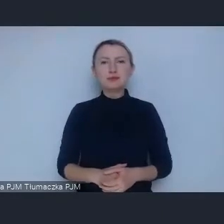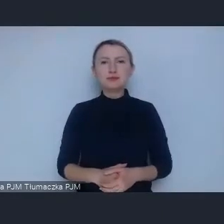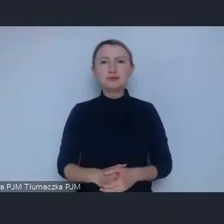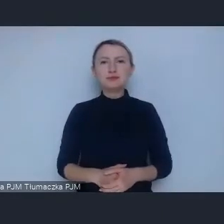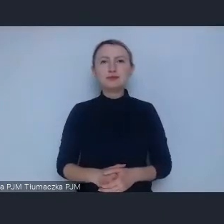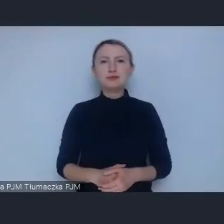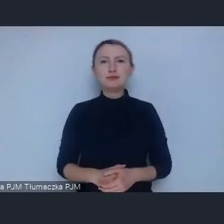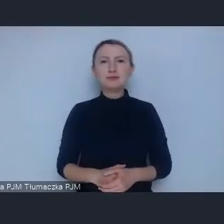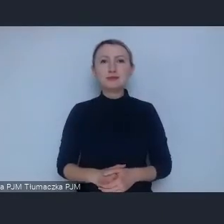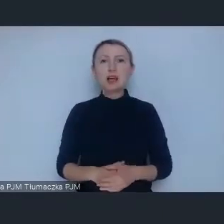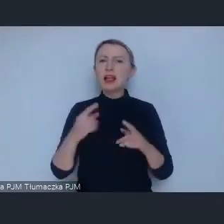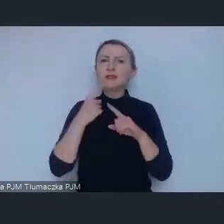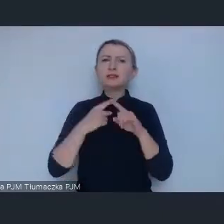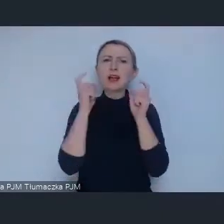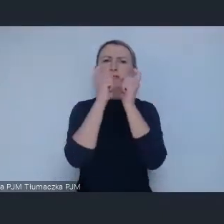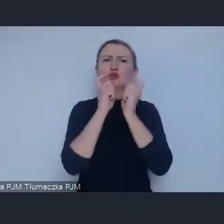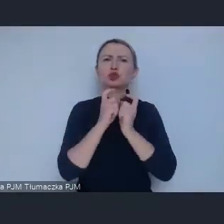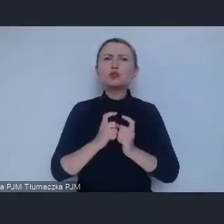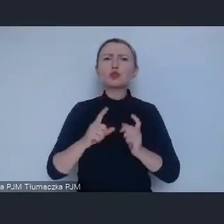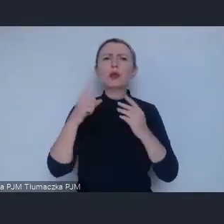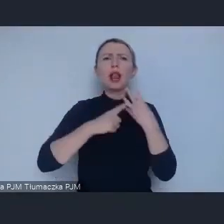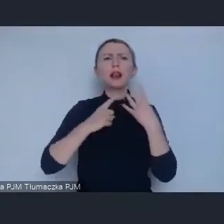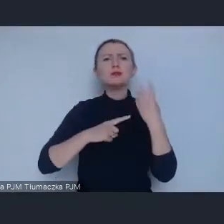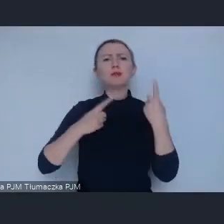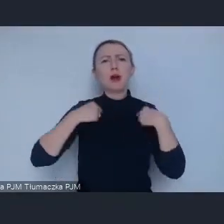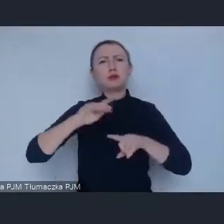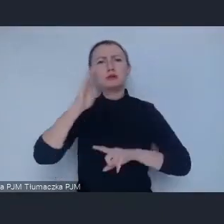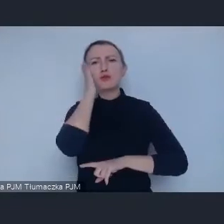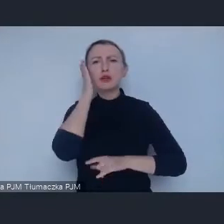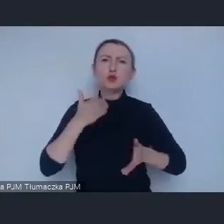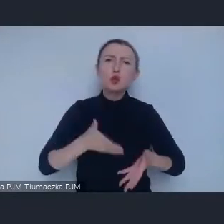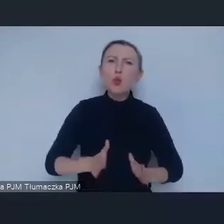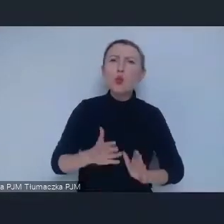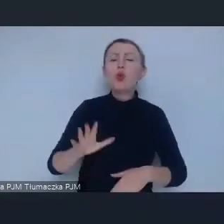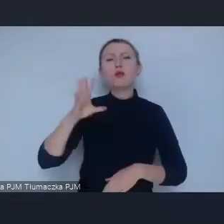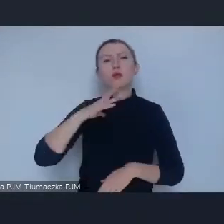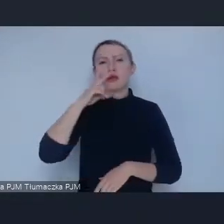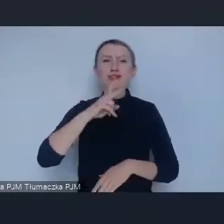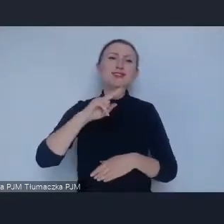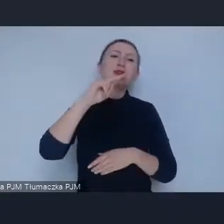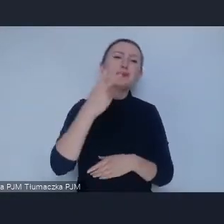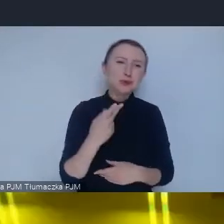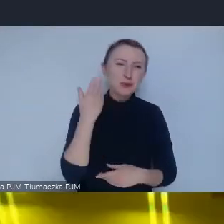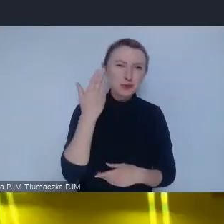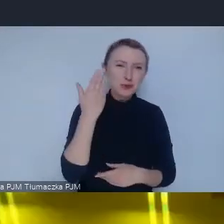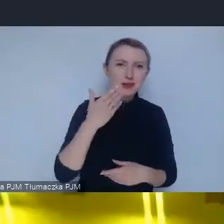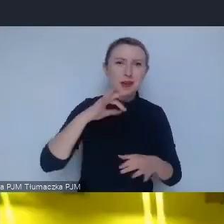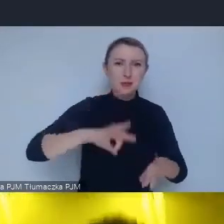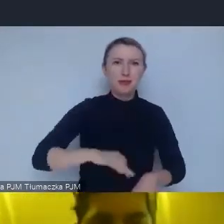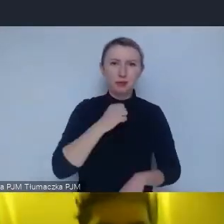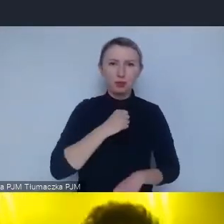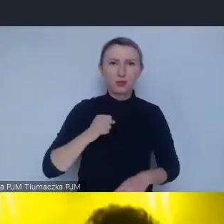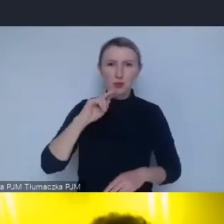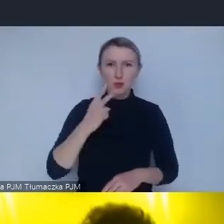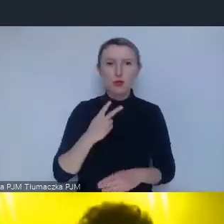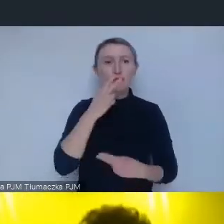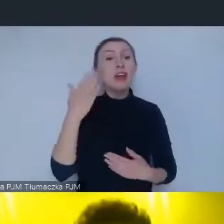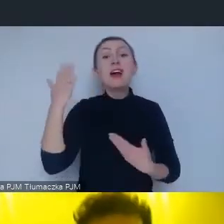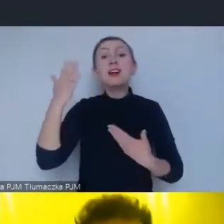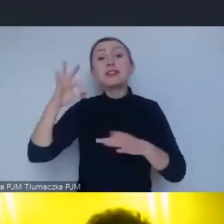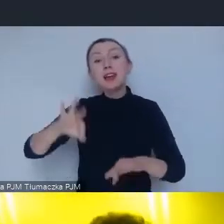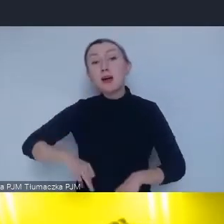te wskaźniki demograficzne, o których witam drugiego z panów burmistrzów, witam